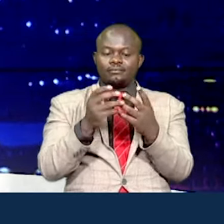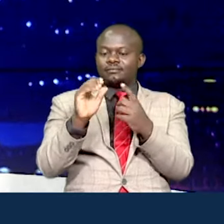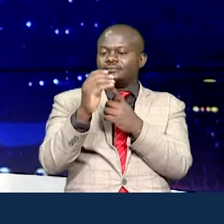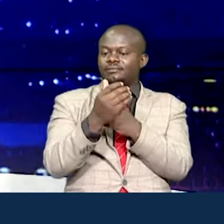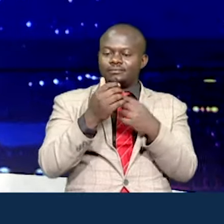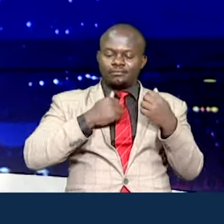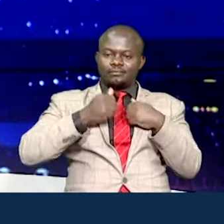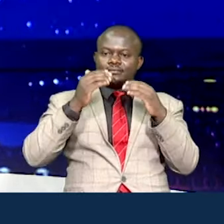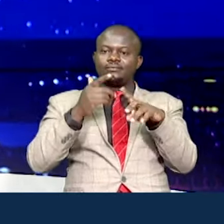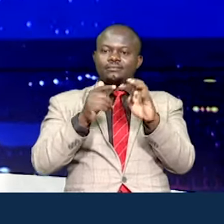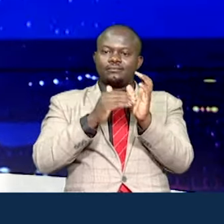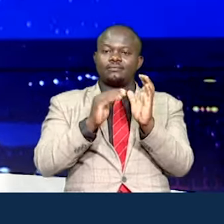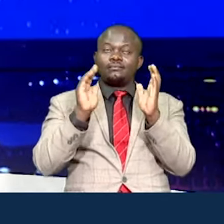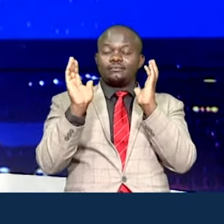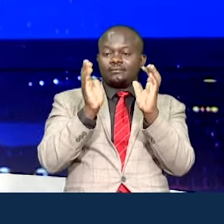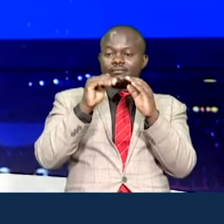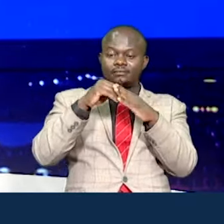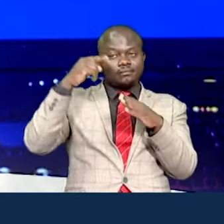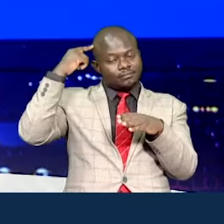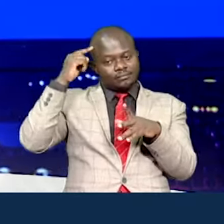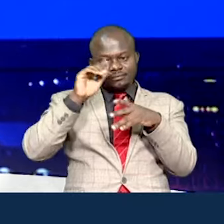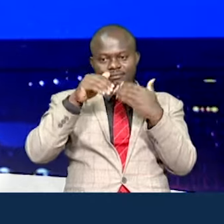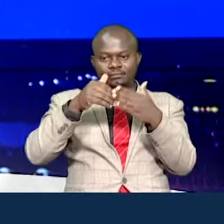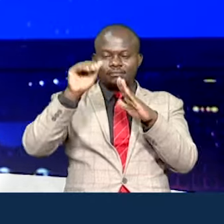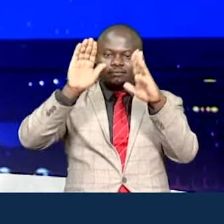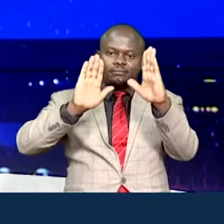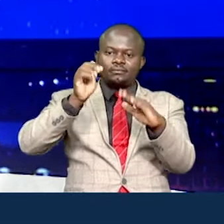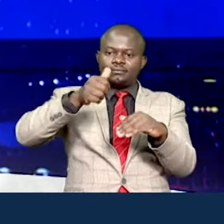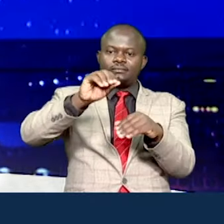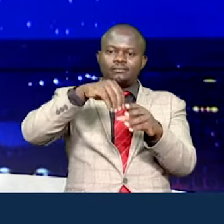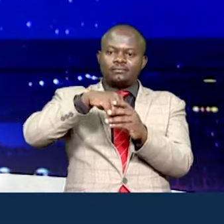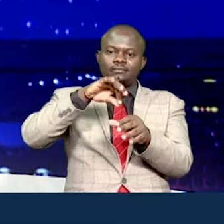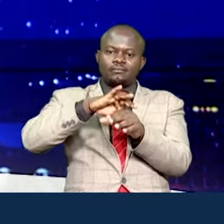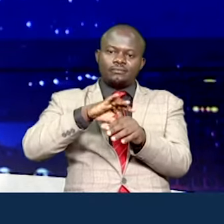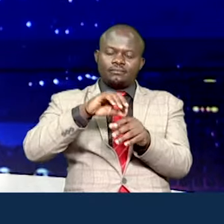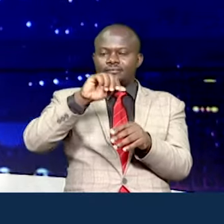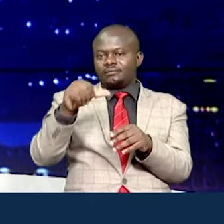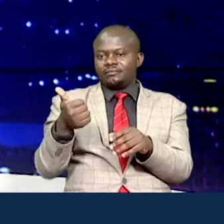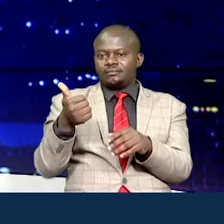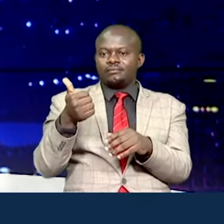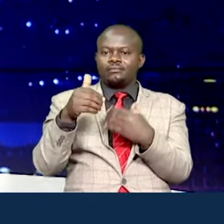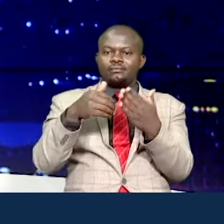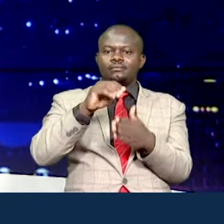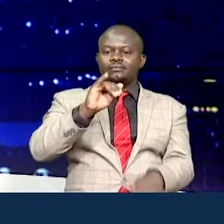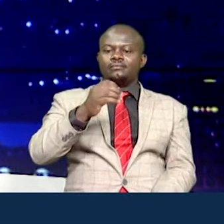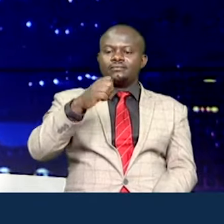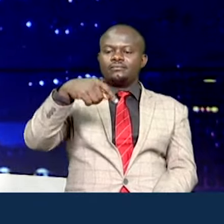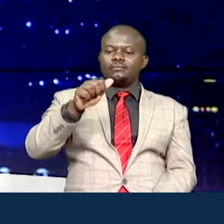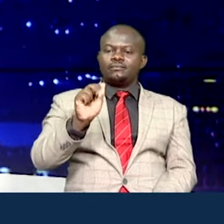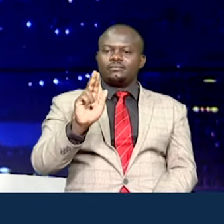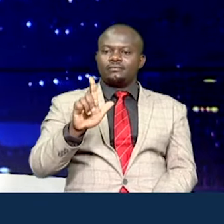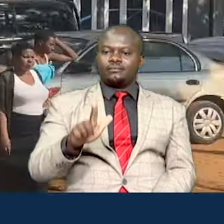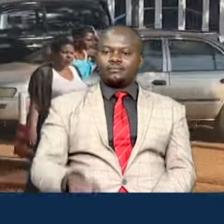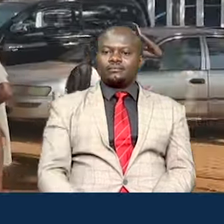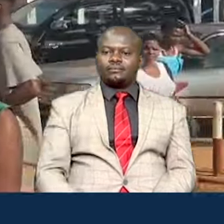nyarwanda ndetse n'igipimo cy'imyumvire y'abaturage ku ruhare rwabo mu matora. Ibindi reka tubibaze Jean Paul Maniraho.